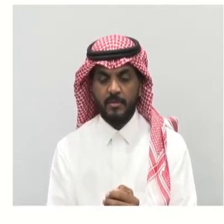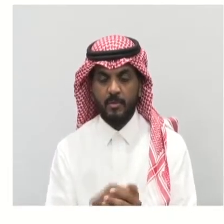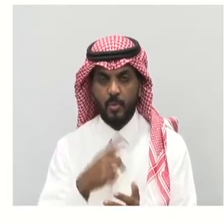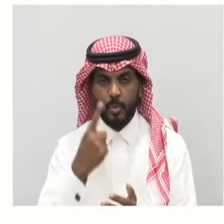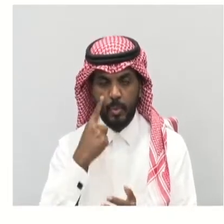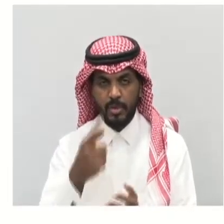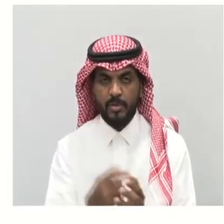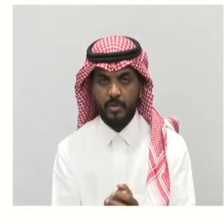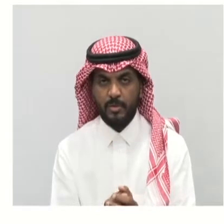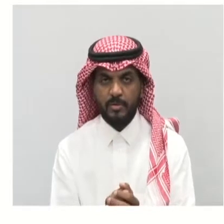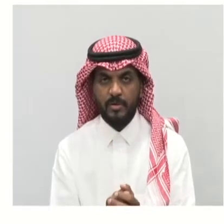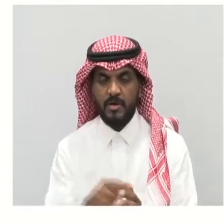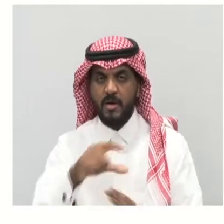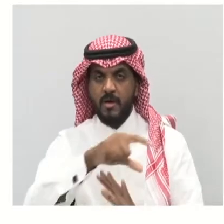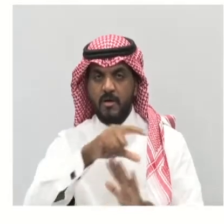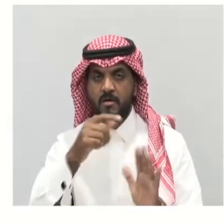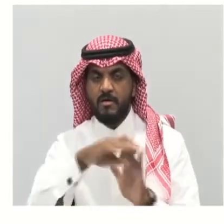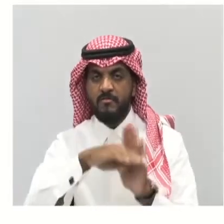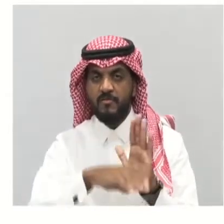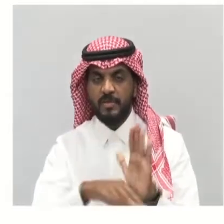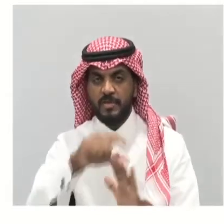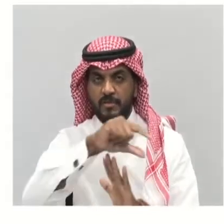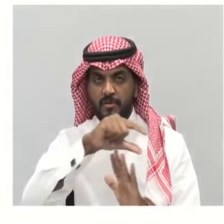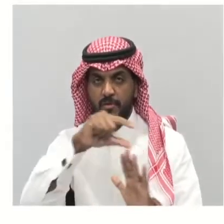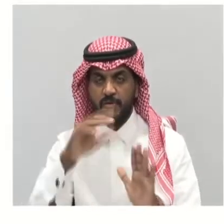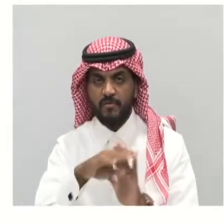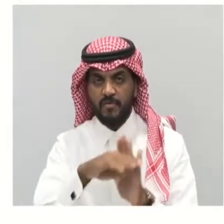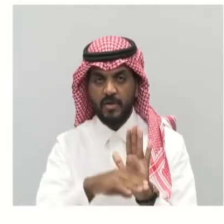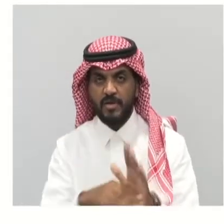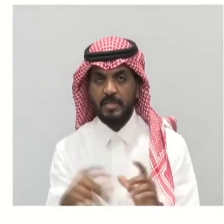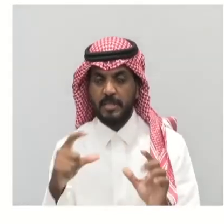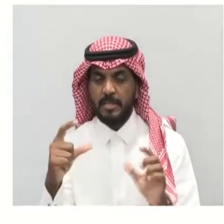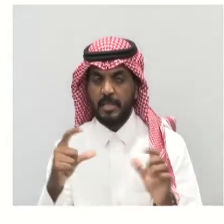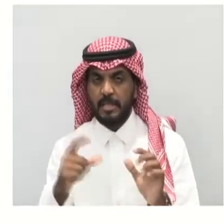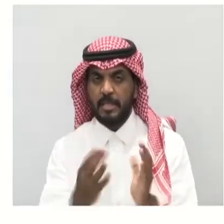يا صغاري الفهرس، والمقصود بالفهرس هو دليل